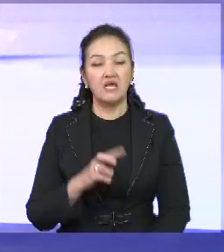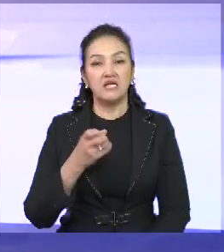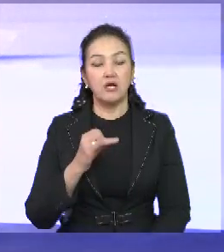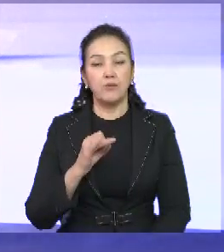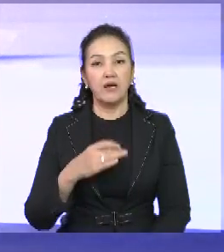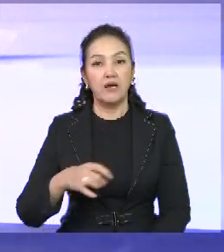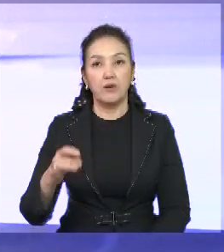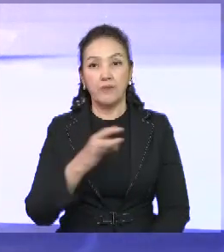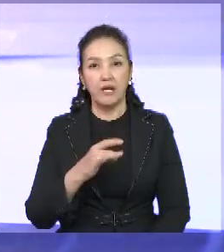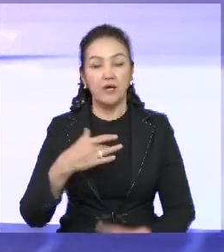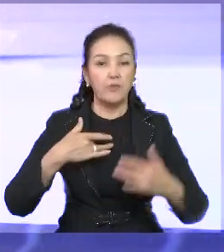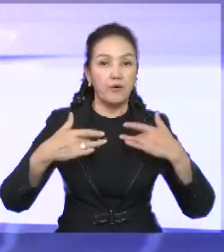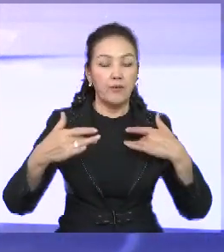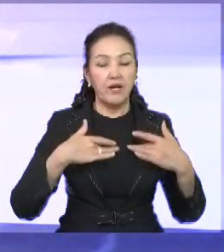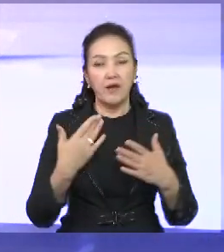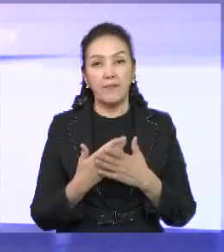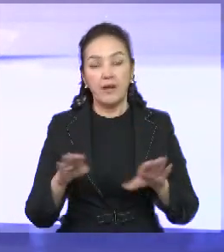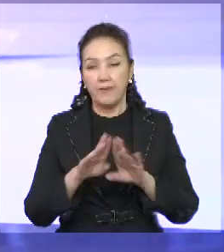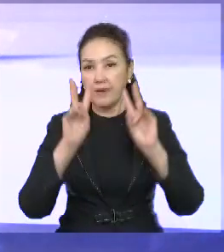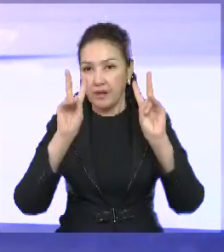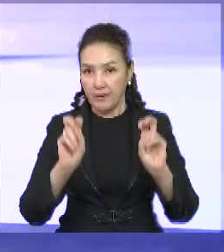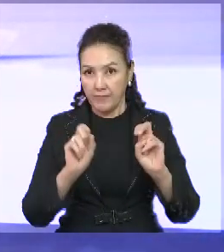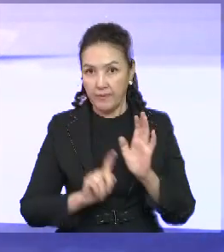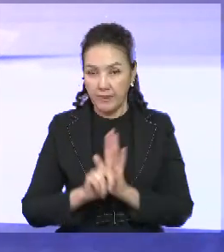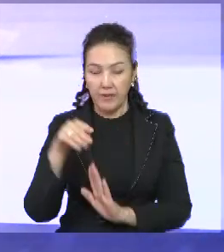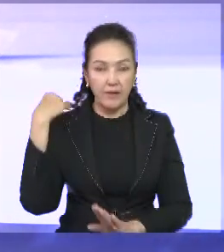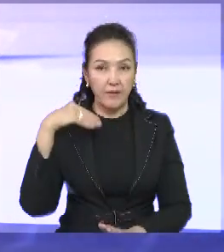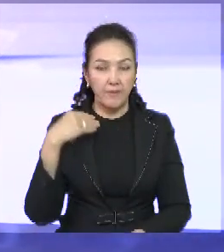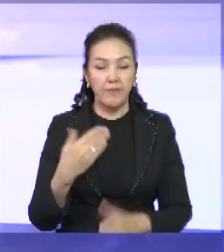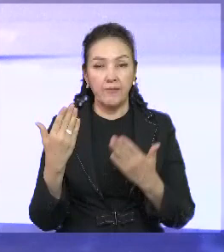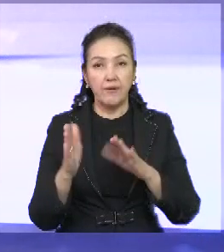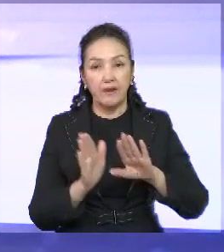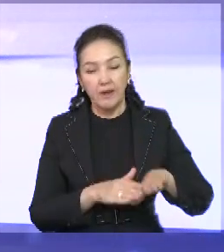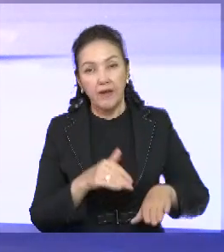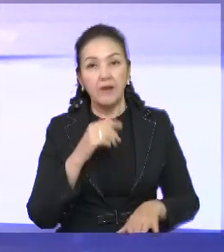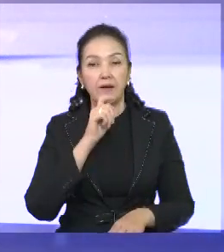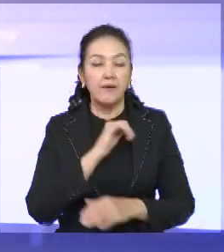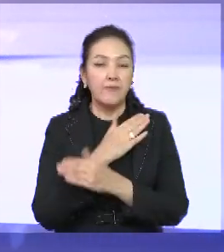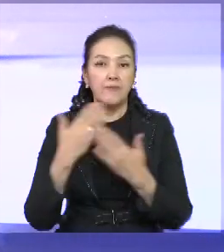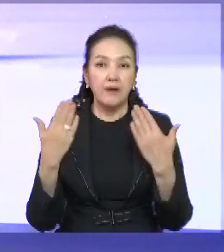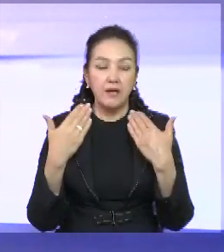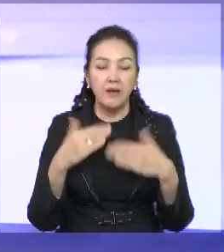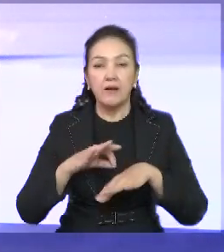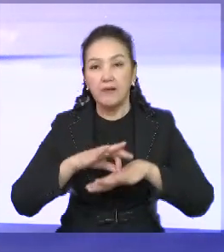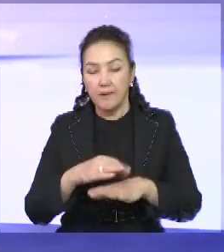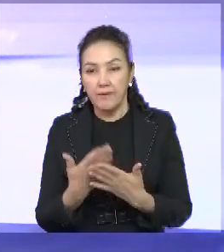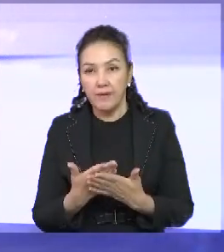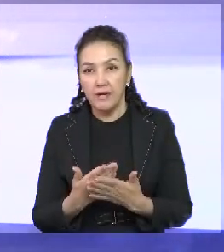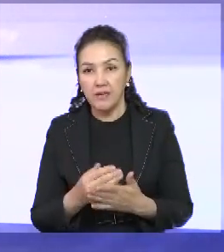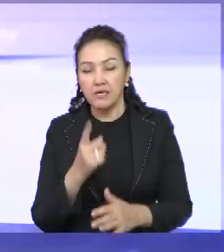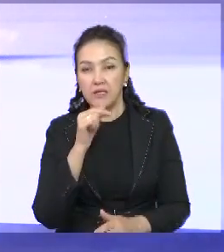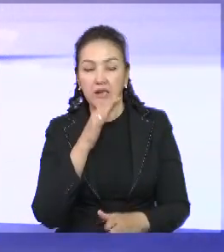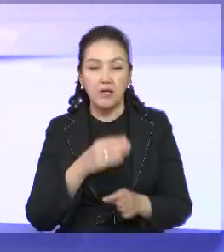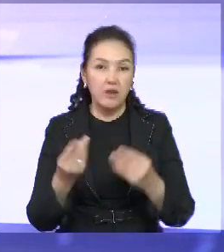Улан-Удэ республиканский театральный форум с таким названием стартовал в Актобе в минувшие выходные. Мероприятие организовано в честь